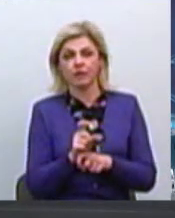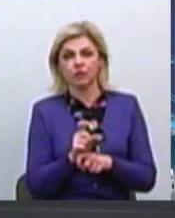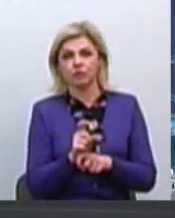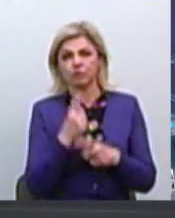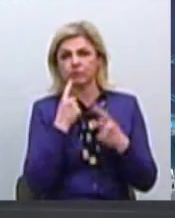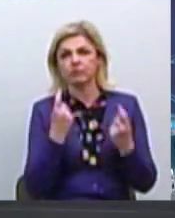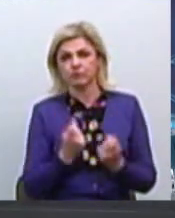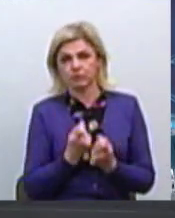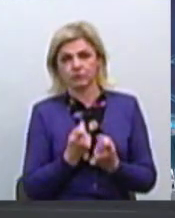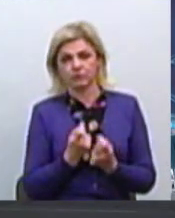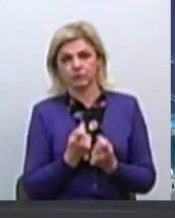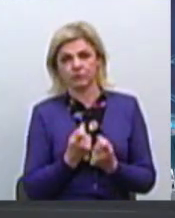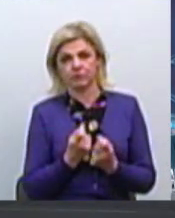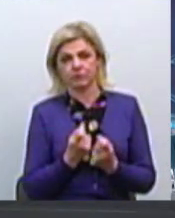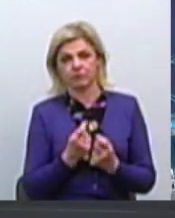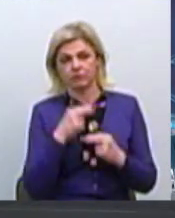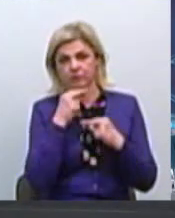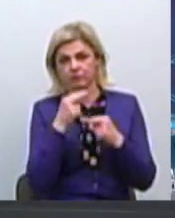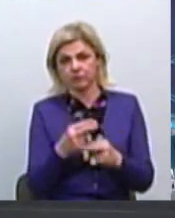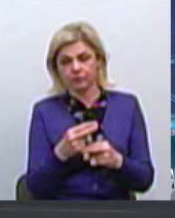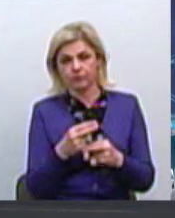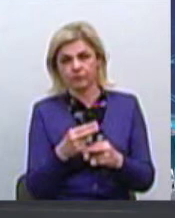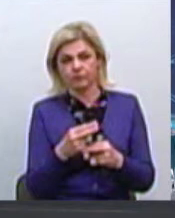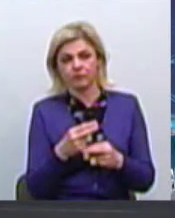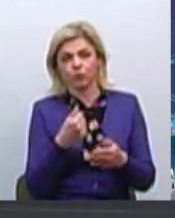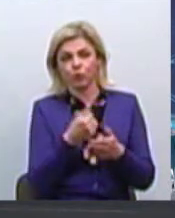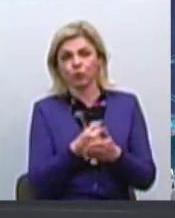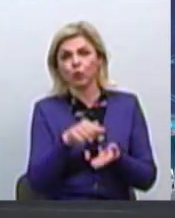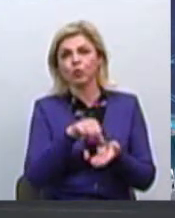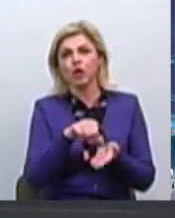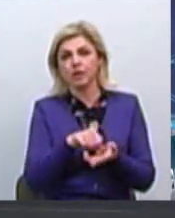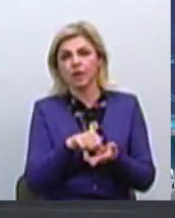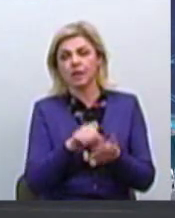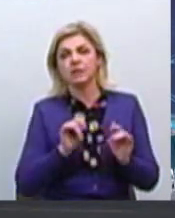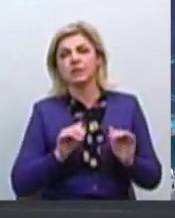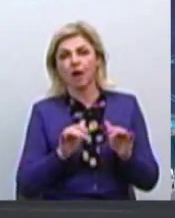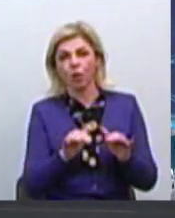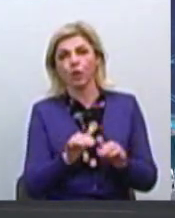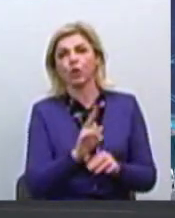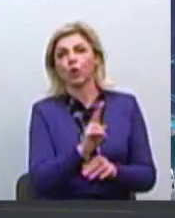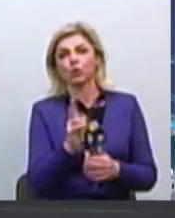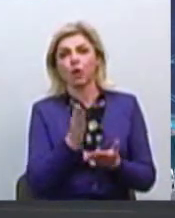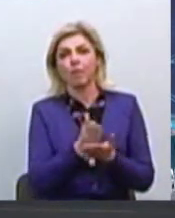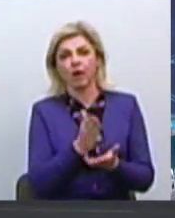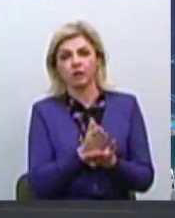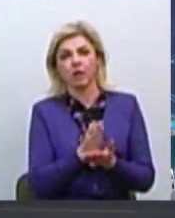прискіпливому приверненню уваги до учасників заходу, які мали